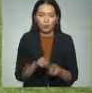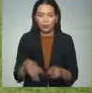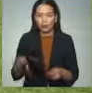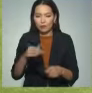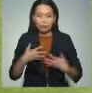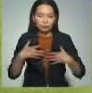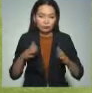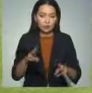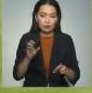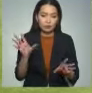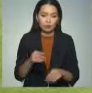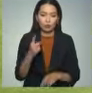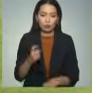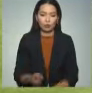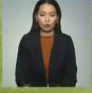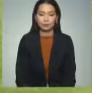100.